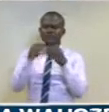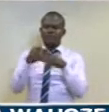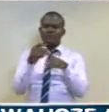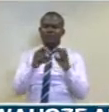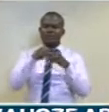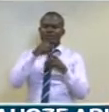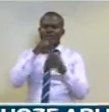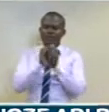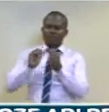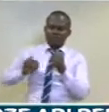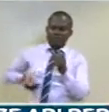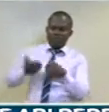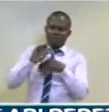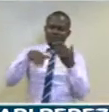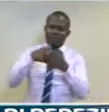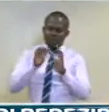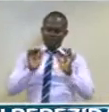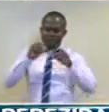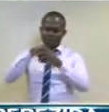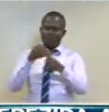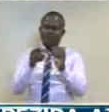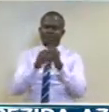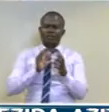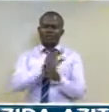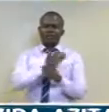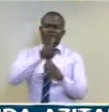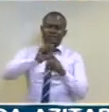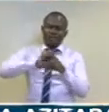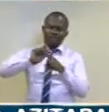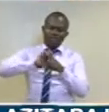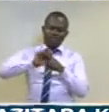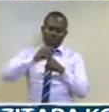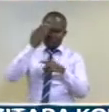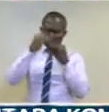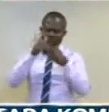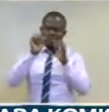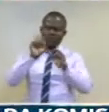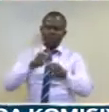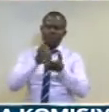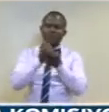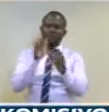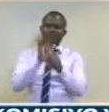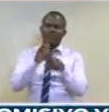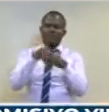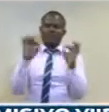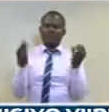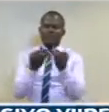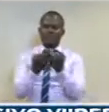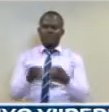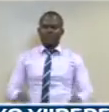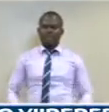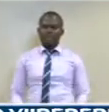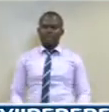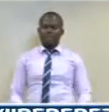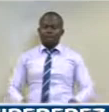birimo abagabo n'abagore bajya bawitabira kandi na komite zawo zigahugurwa kugira ngo urusheho kuba igisubizo ku muryango umugoro w'ababyeyi